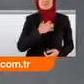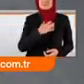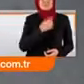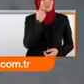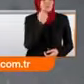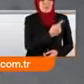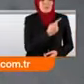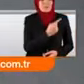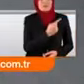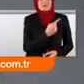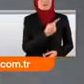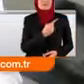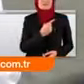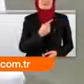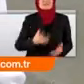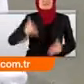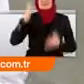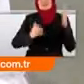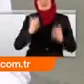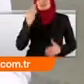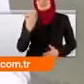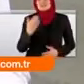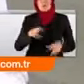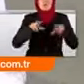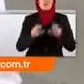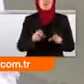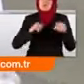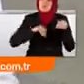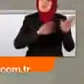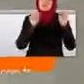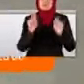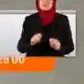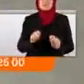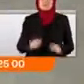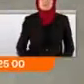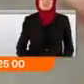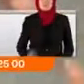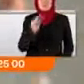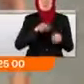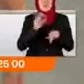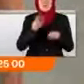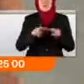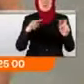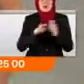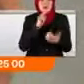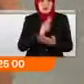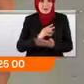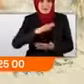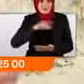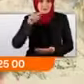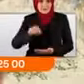nca isyan etti oturma eylemine başladı üstü istedikleri şekilde park ediyorlar olduğu halde de